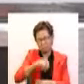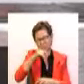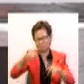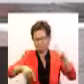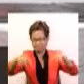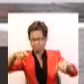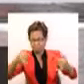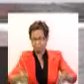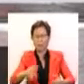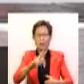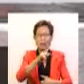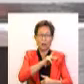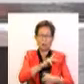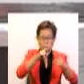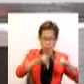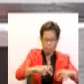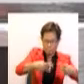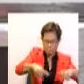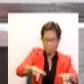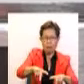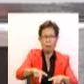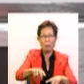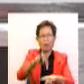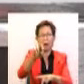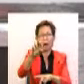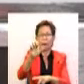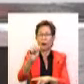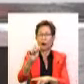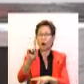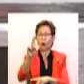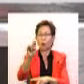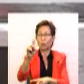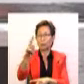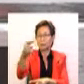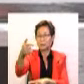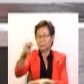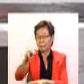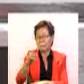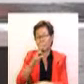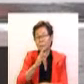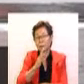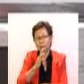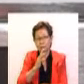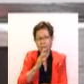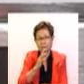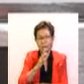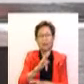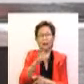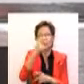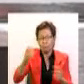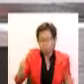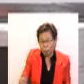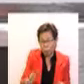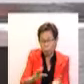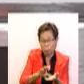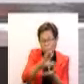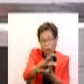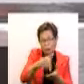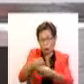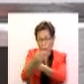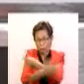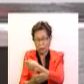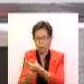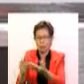menentu. Ketua Penganalisis Pasaran Rakuten Trade Sam Berhad, Kenny Yee berkata ia didorong kemasukan dana asing yang